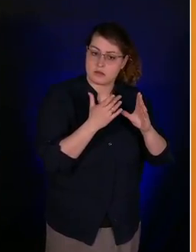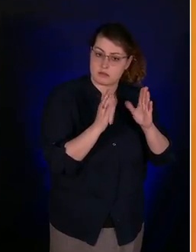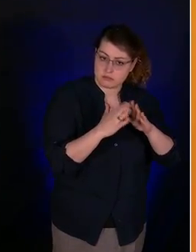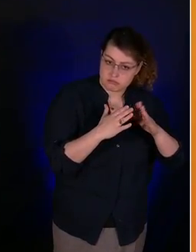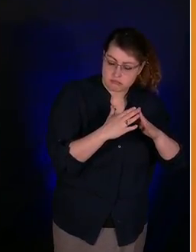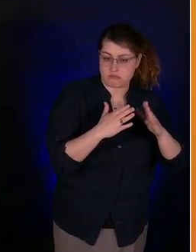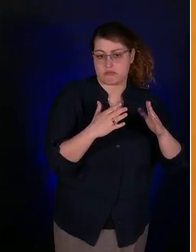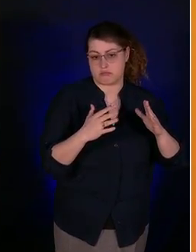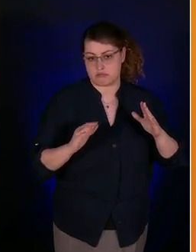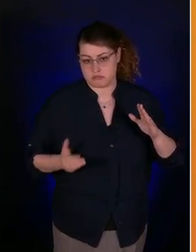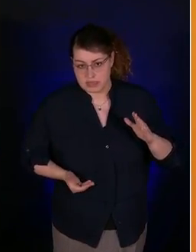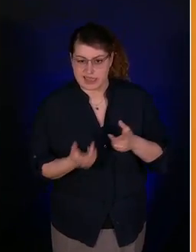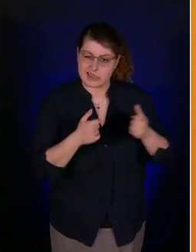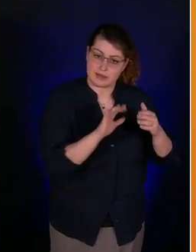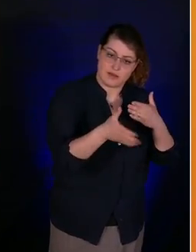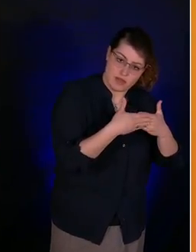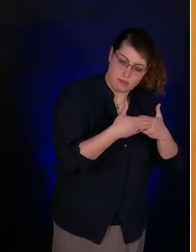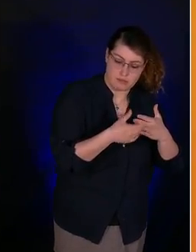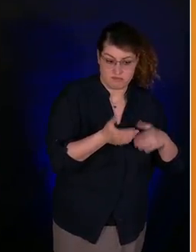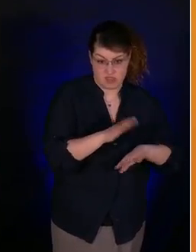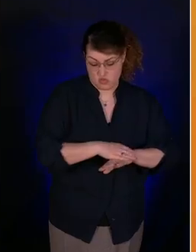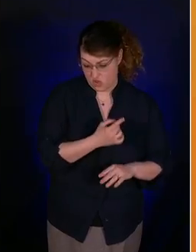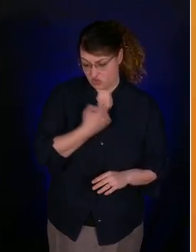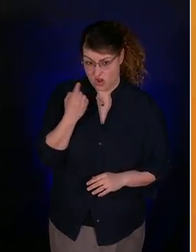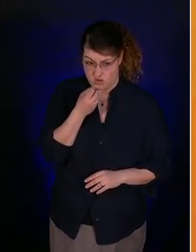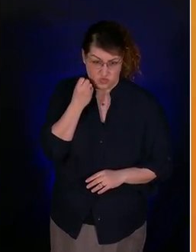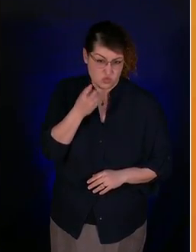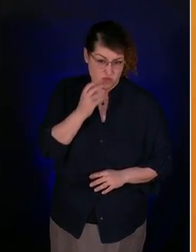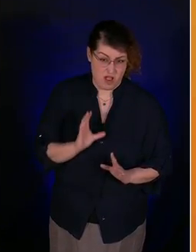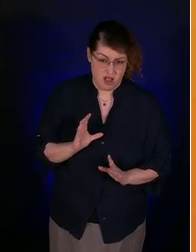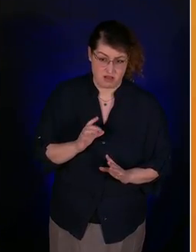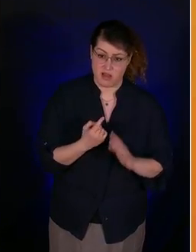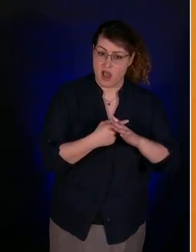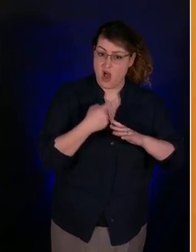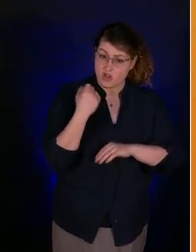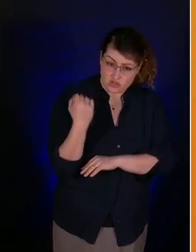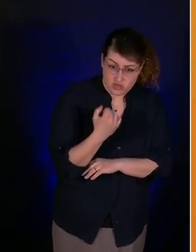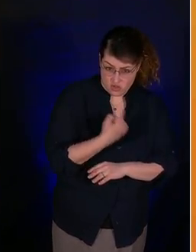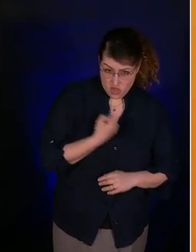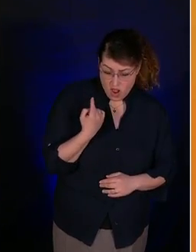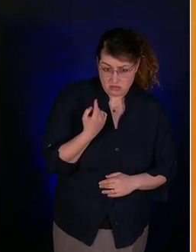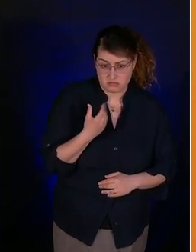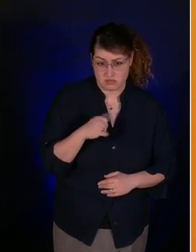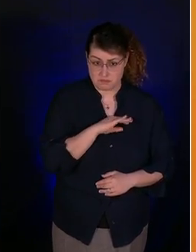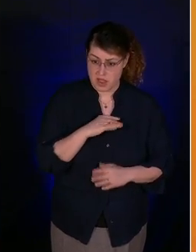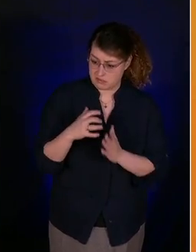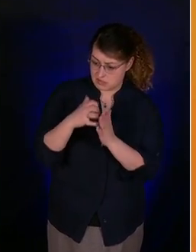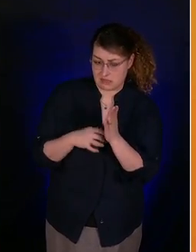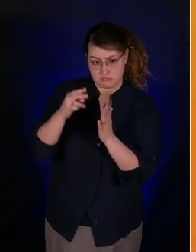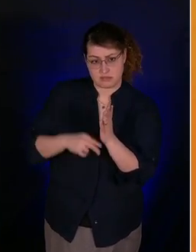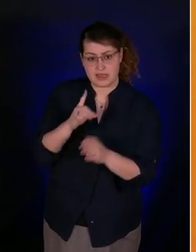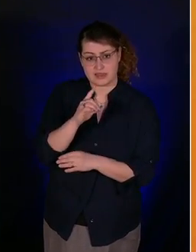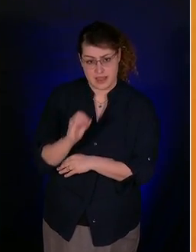passe, nous nous sommes souvent sentis bien seuls. Il faut conclure. Solitude ressentie est confirmée à la lecture du document